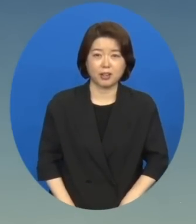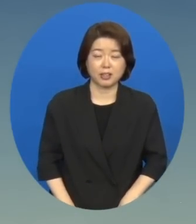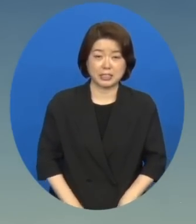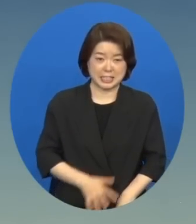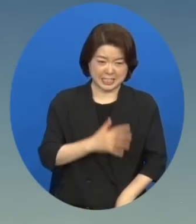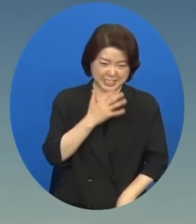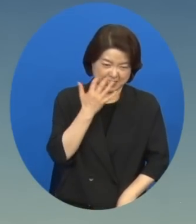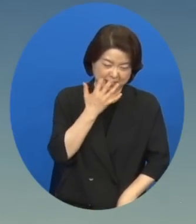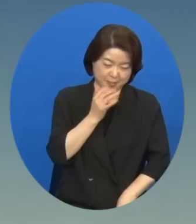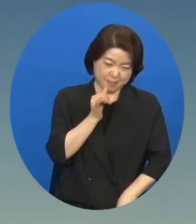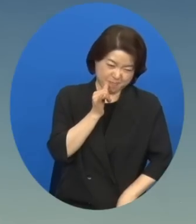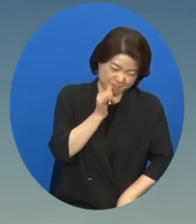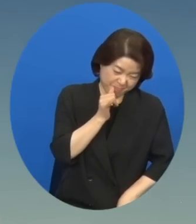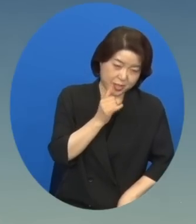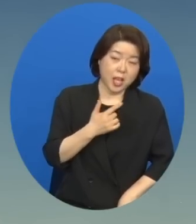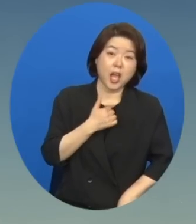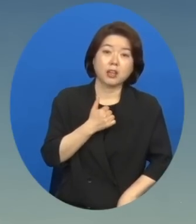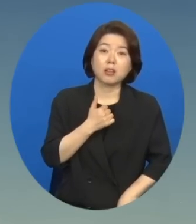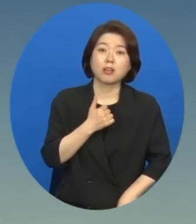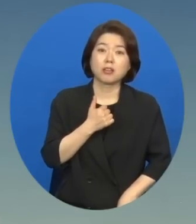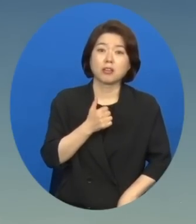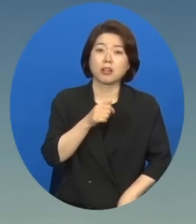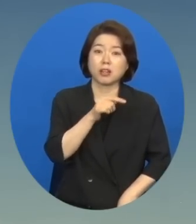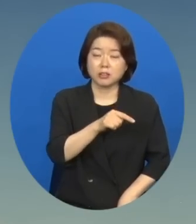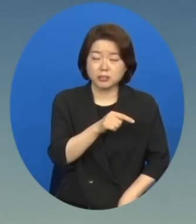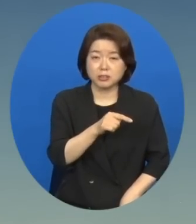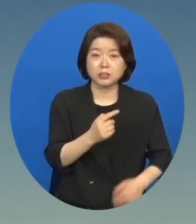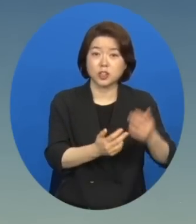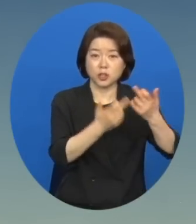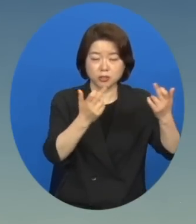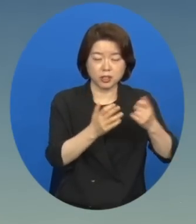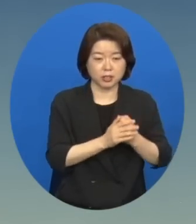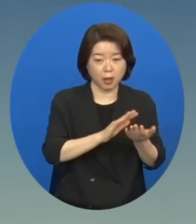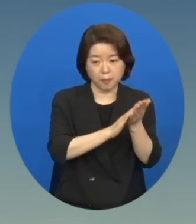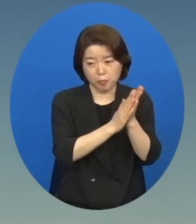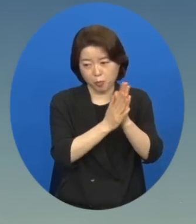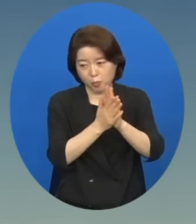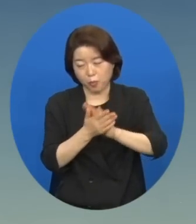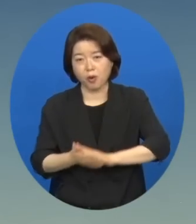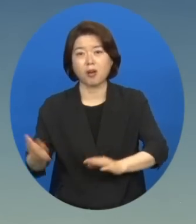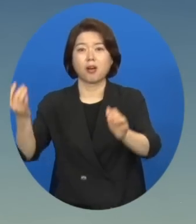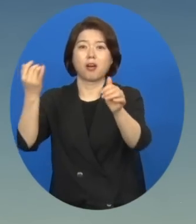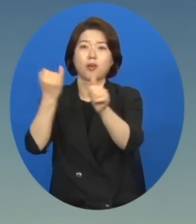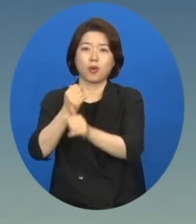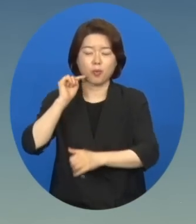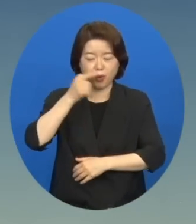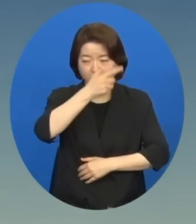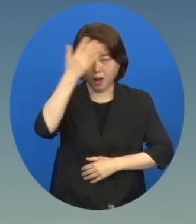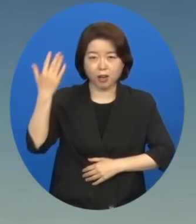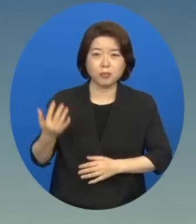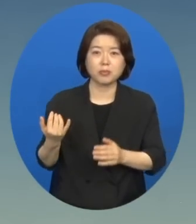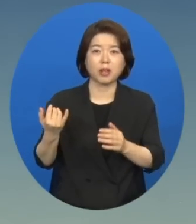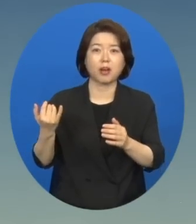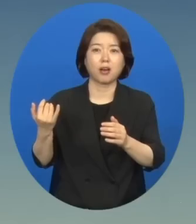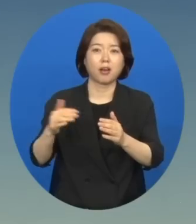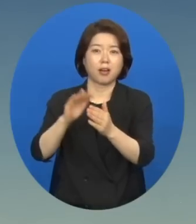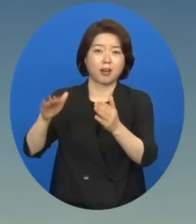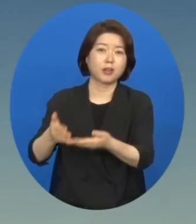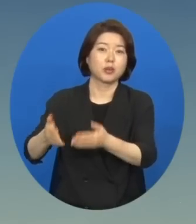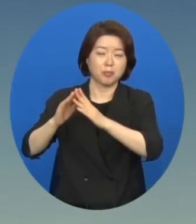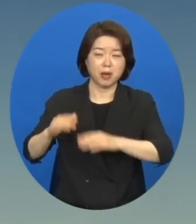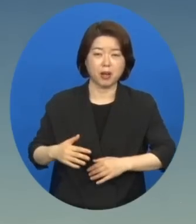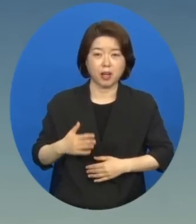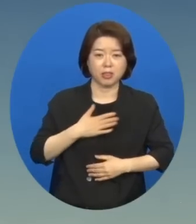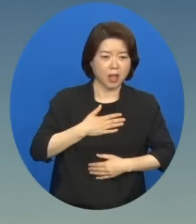성도착증처럼 무너져 있었던 형제가 결혼을 해 아름다운 가정을 이루고, 나는 도무지 결혼 못할 것 같아요 라고